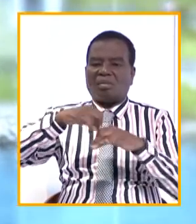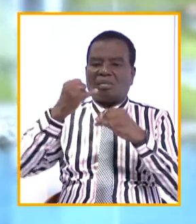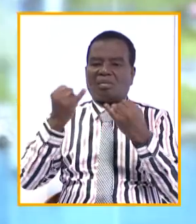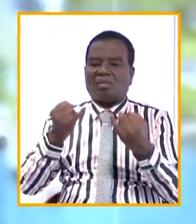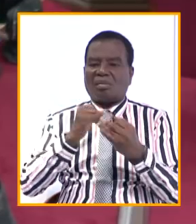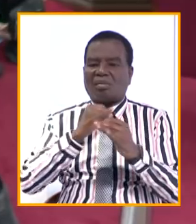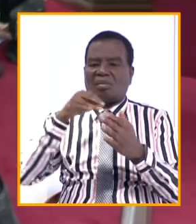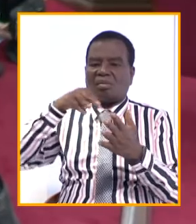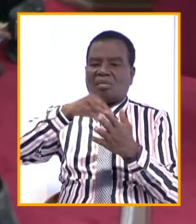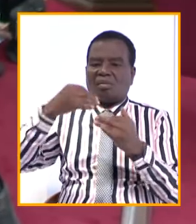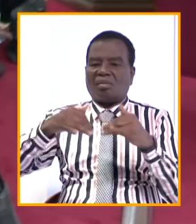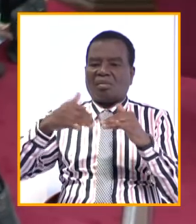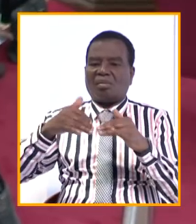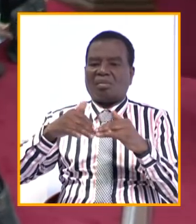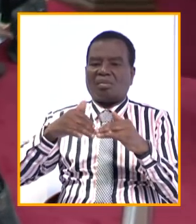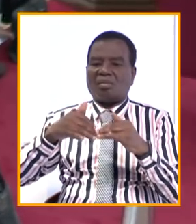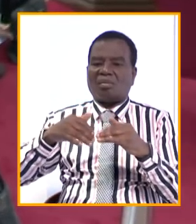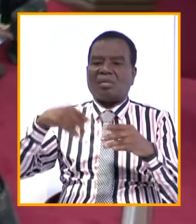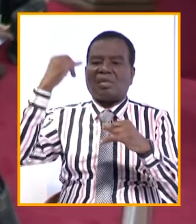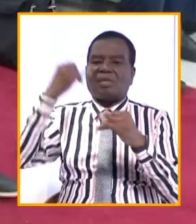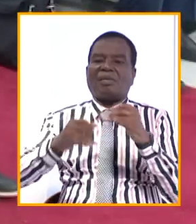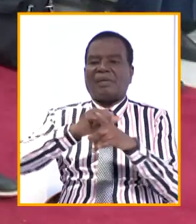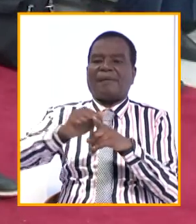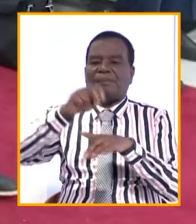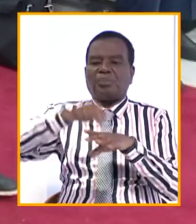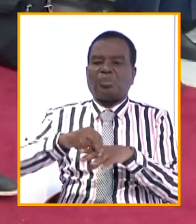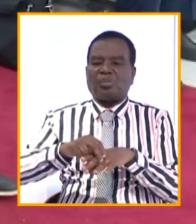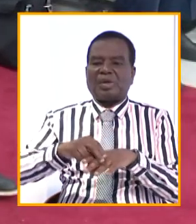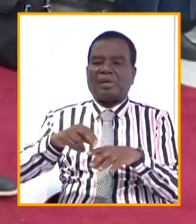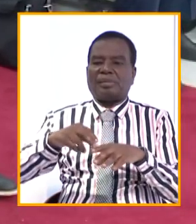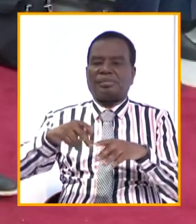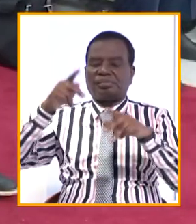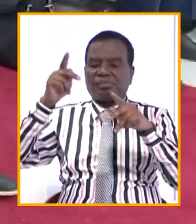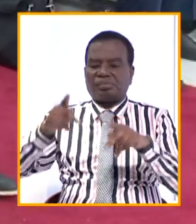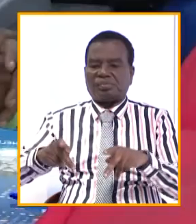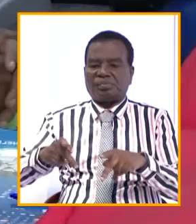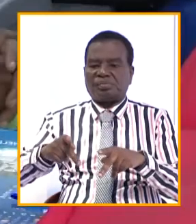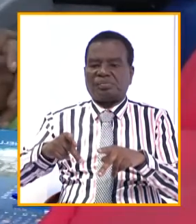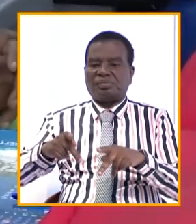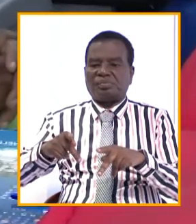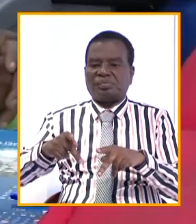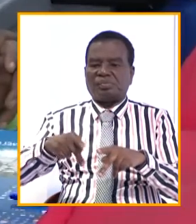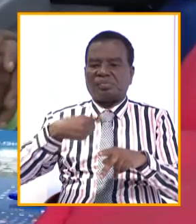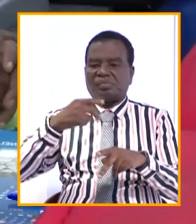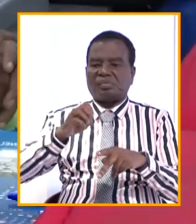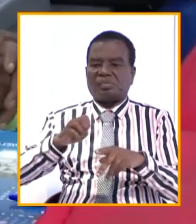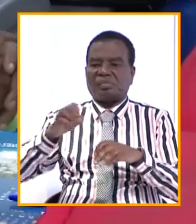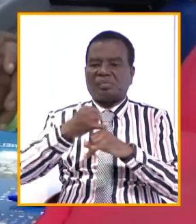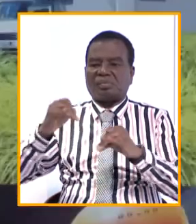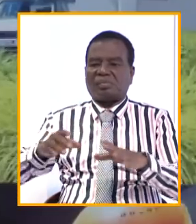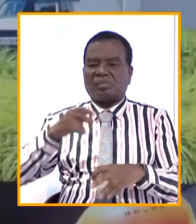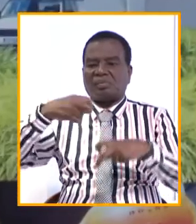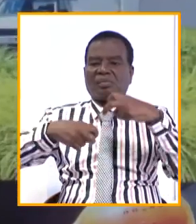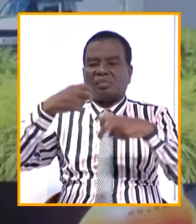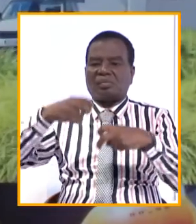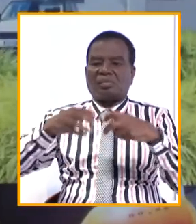Kambawa. Au terme de cette formation, les agents et responsables environnementaux de ces entreprises pourront évaluer